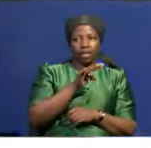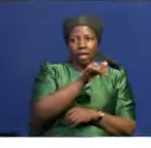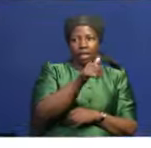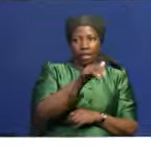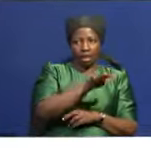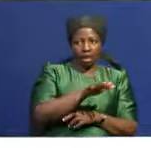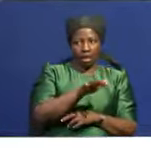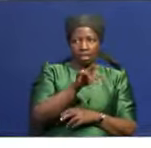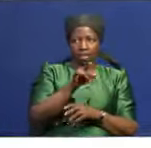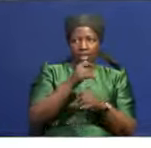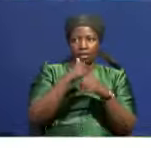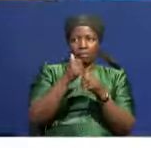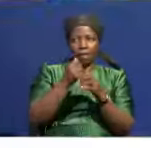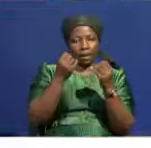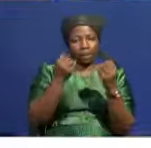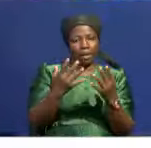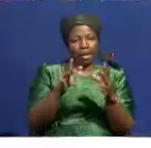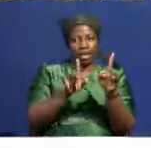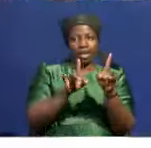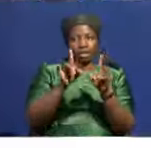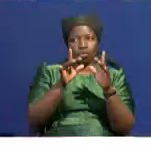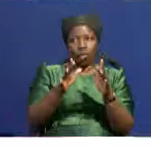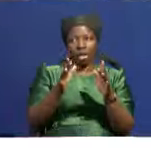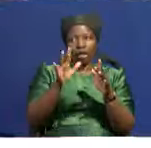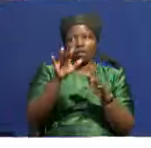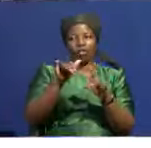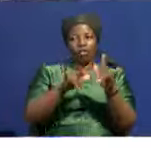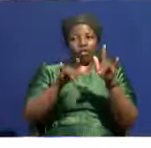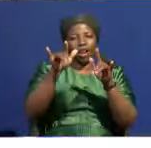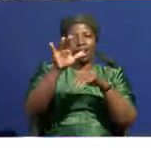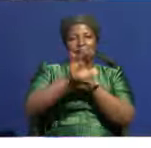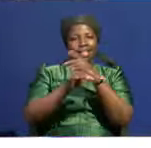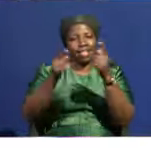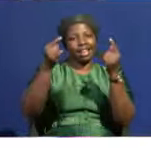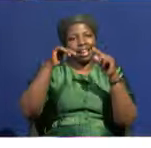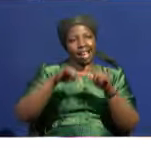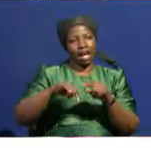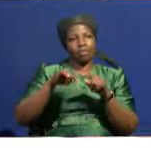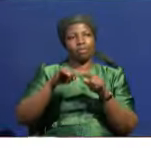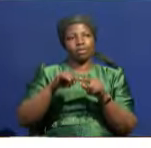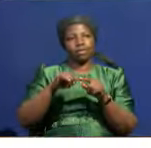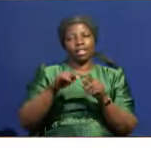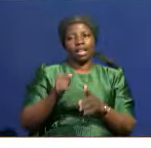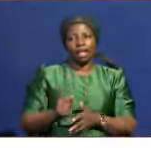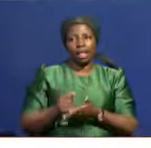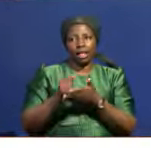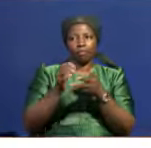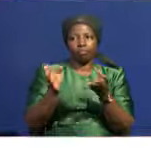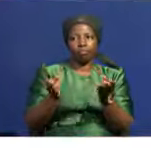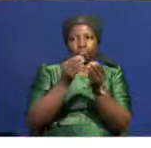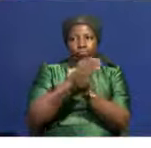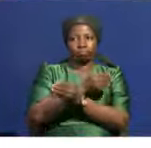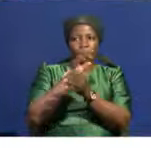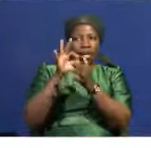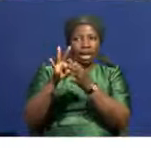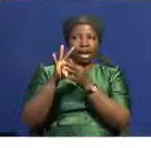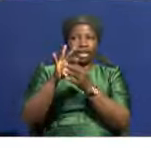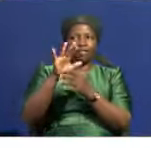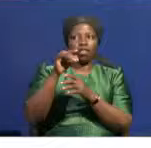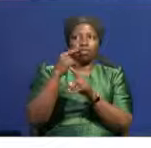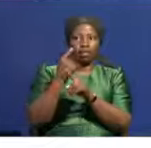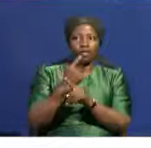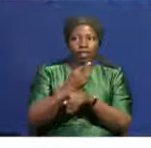zaidi wa kigeni ambao pia wamefanikisha ubadilishanaji wa utamaduni kutoka nchi mbali mbali. Utalii wa